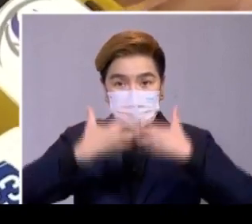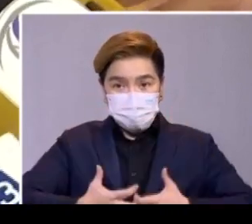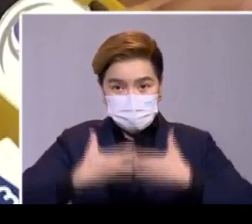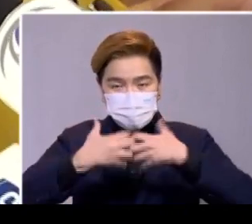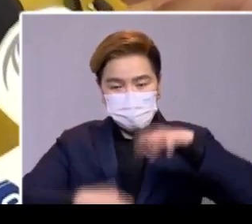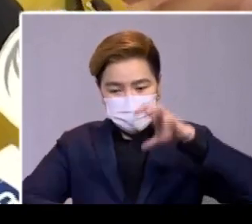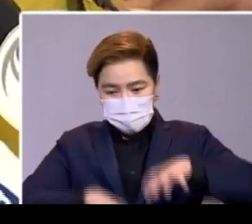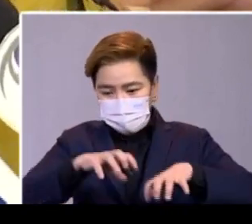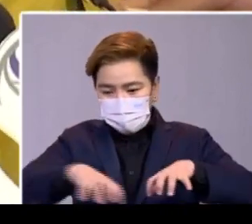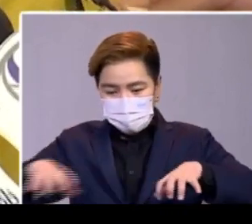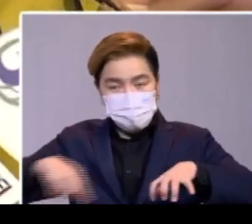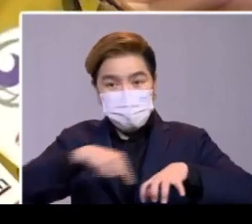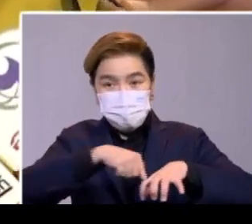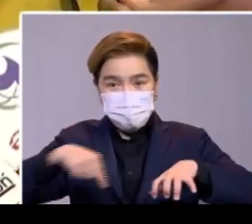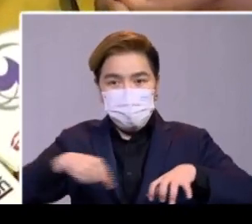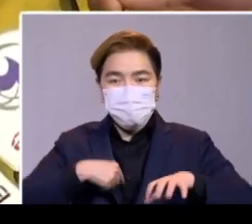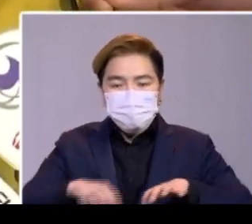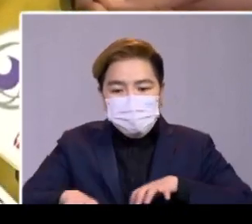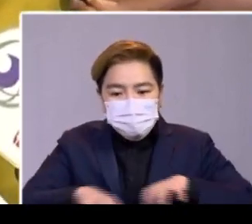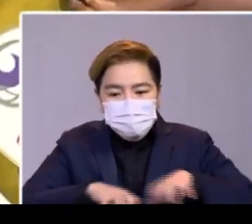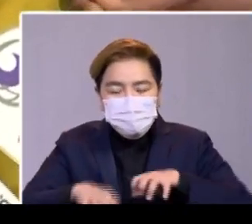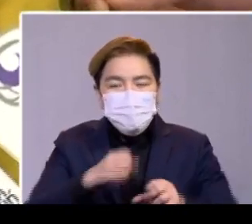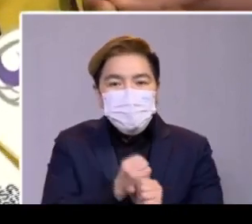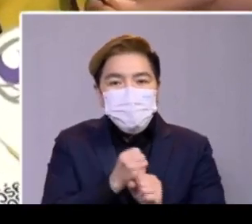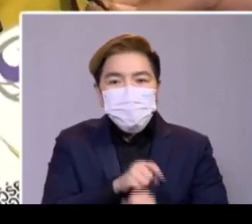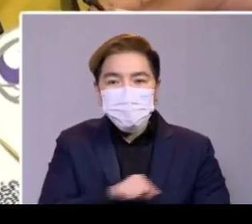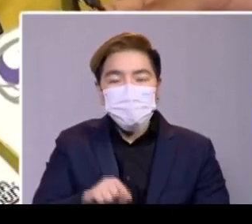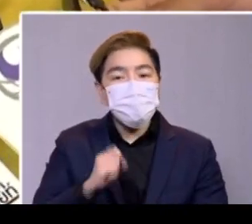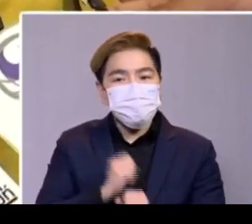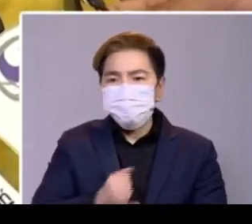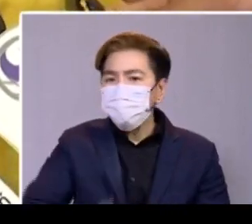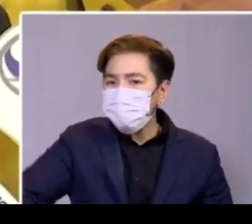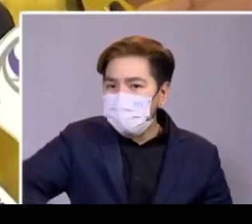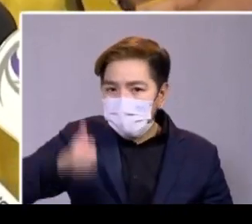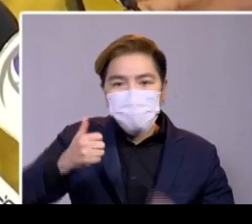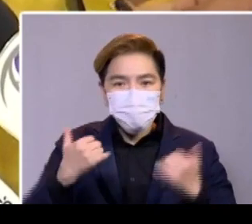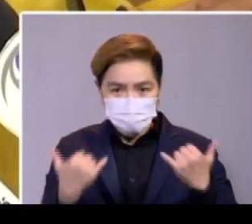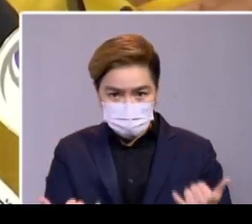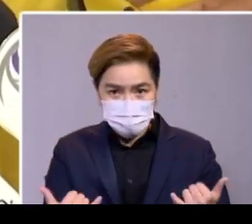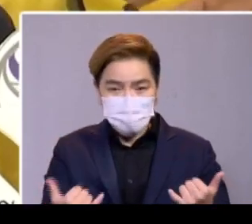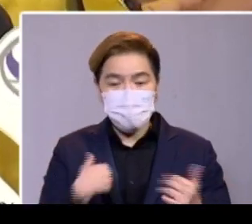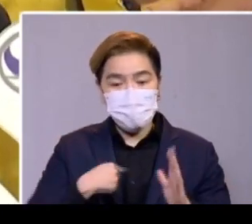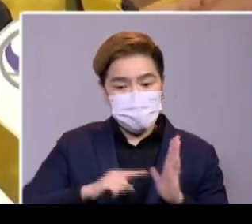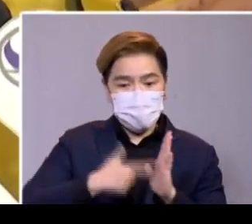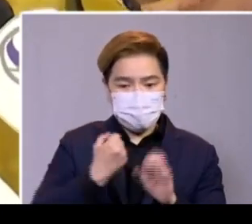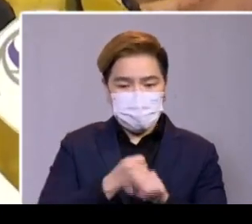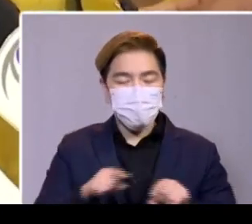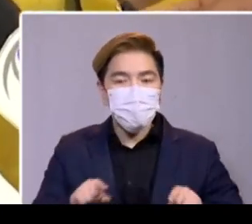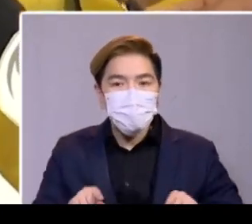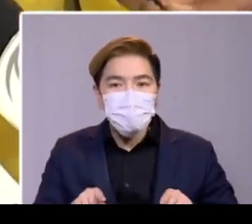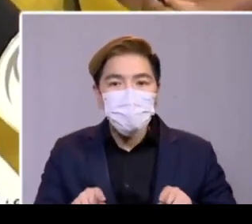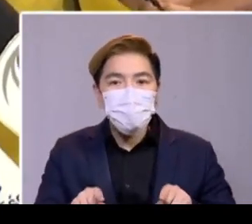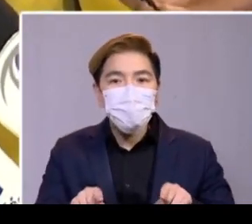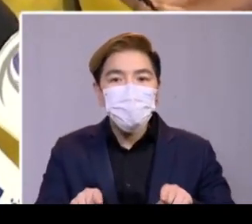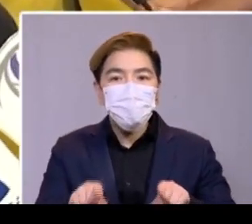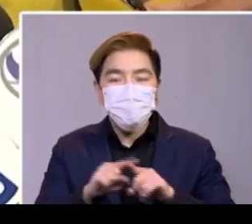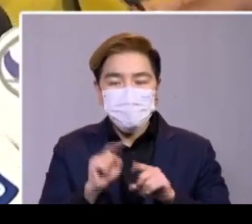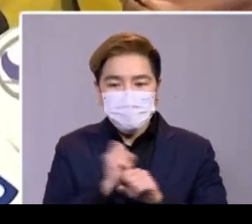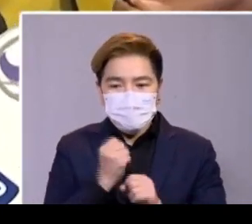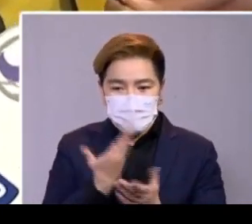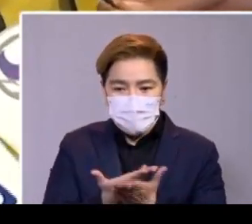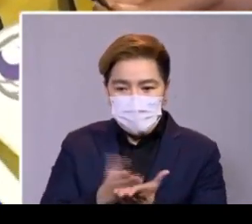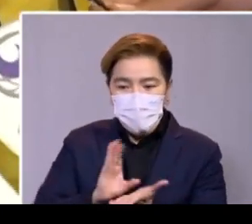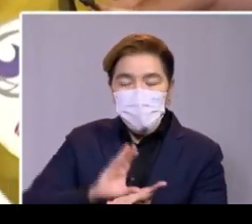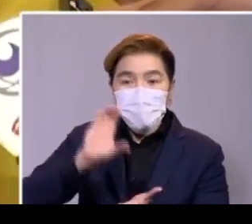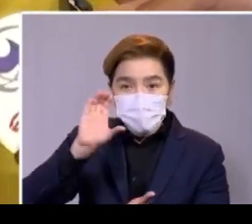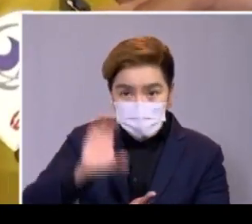ดูแลจัดการโรงงานหรือโอเปอเรชั่นของเราเนี่ยก็ทำได้ทันทีตอนนี้มีการเริ่มทำคู่ขนานอยู่แล้วนะครับเรื่องพอร์ตการลงทุนก็เหมือ